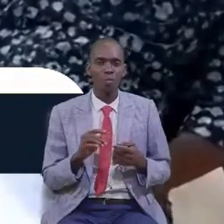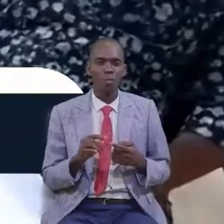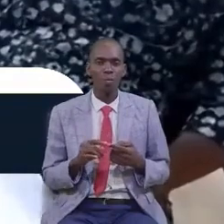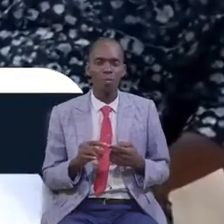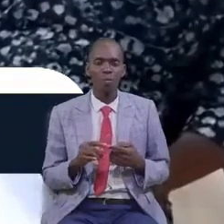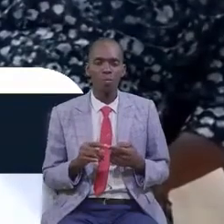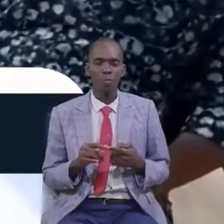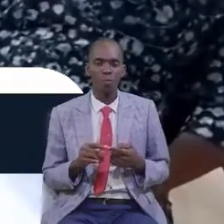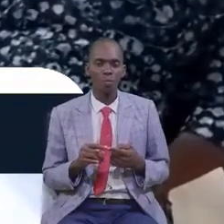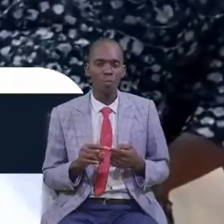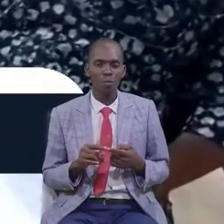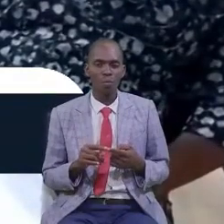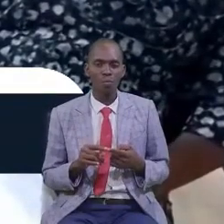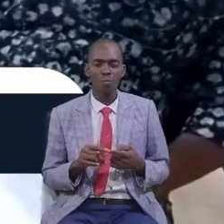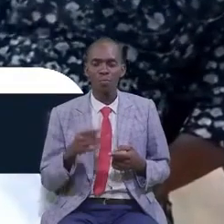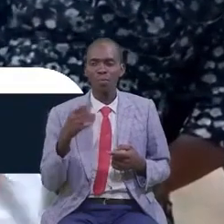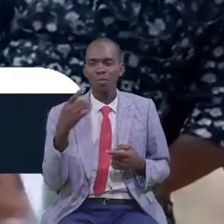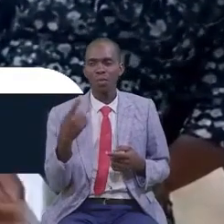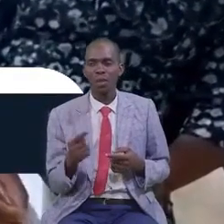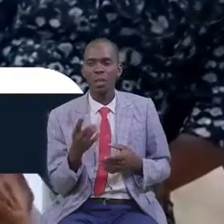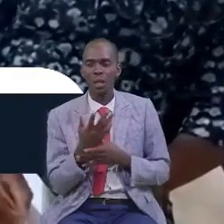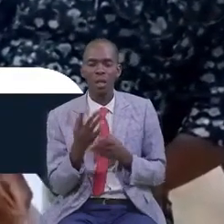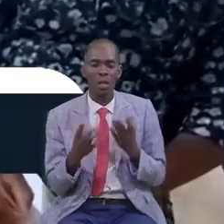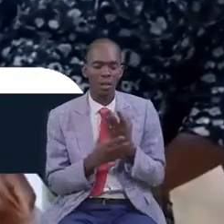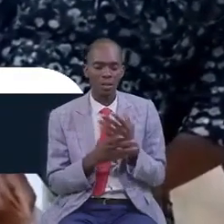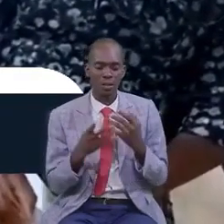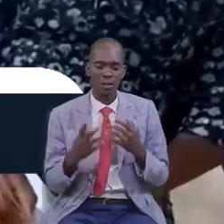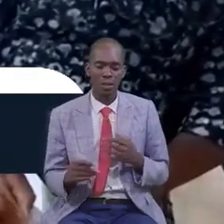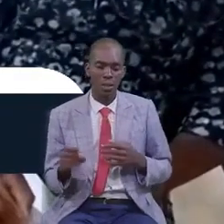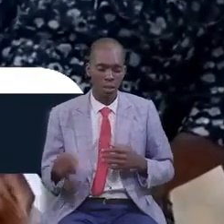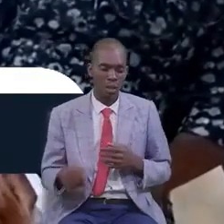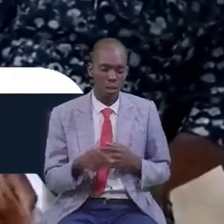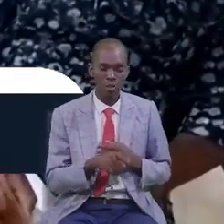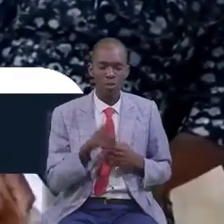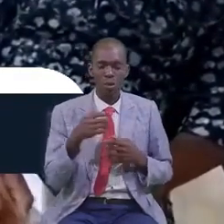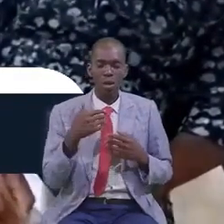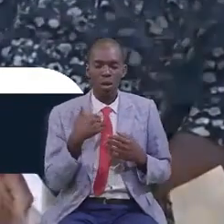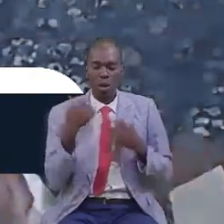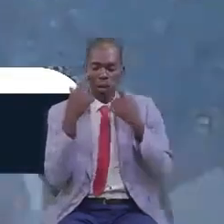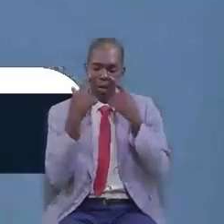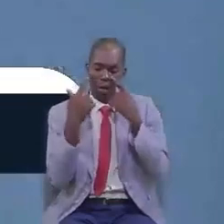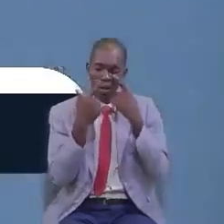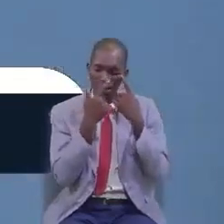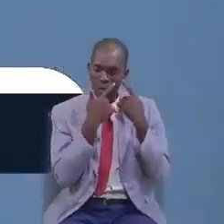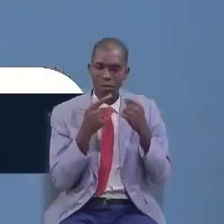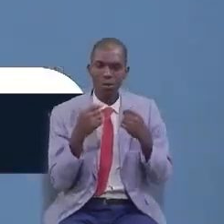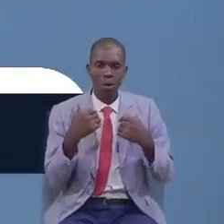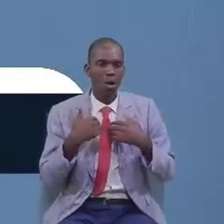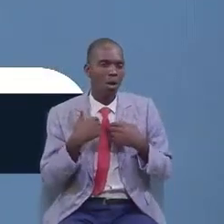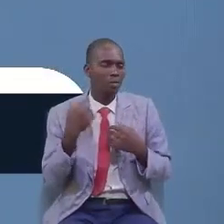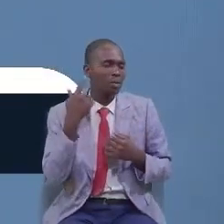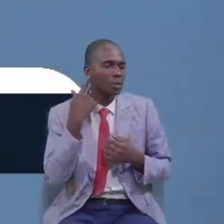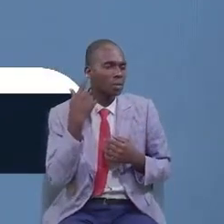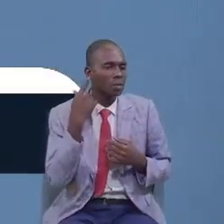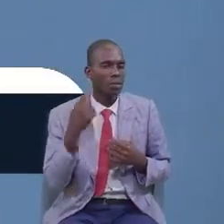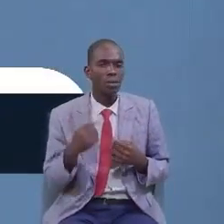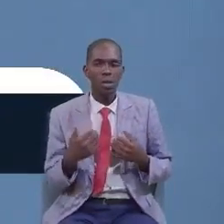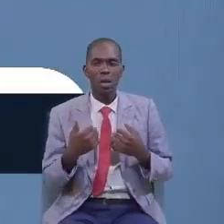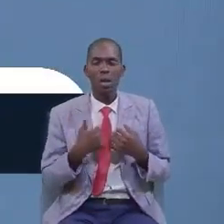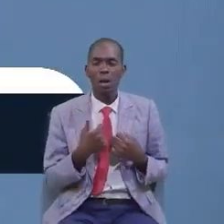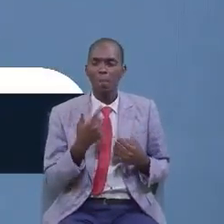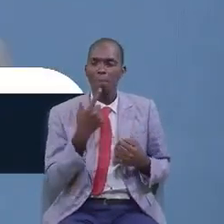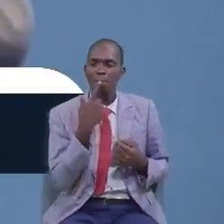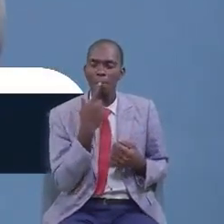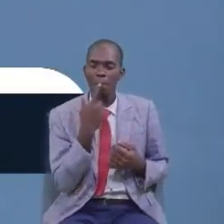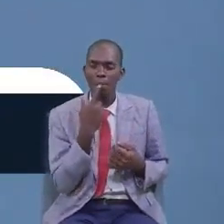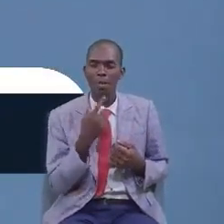మనకు చేతులు ఉన్నాయి, పాదాలు ఉన్నాయి, కన్నులు ఉన్నాయి, చెవులు ఉన్నాయి,